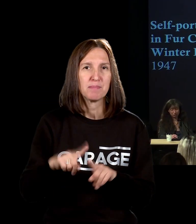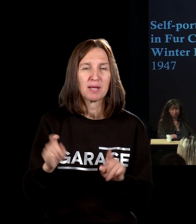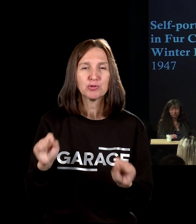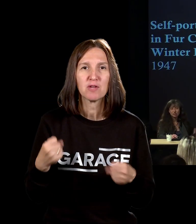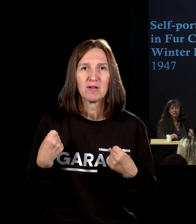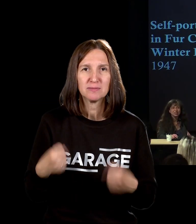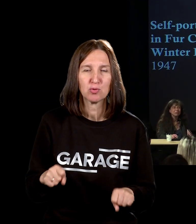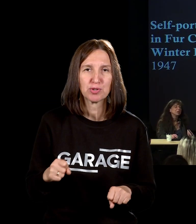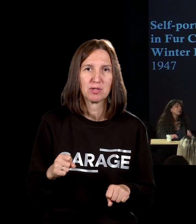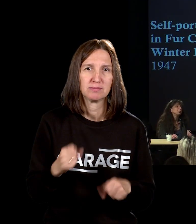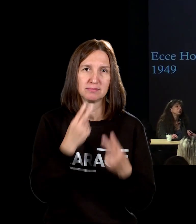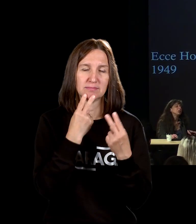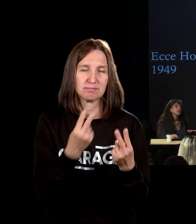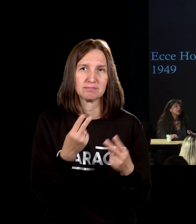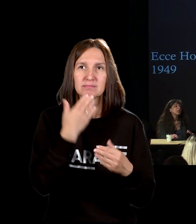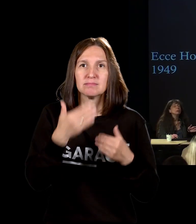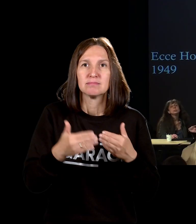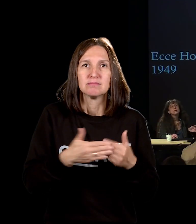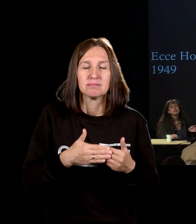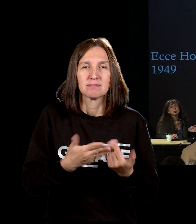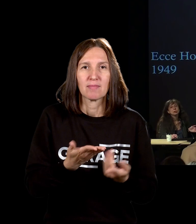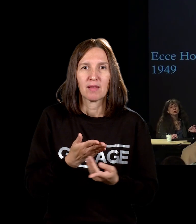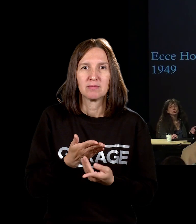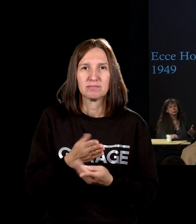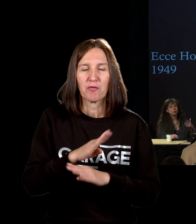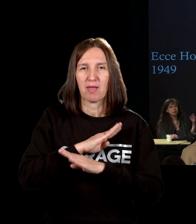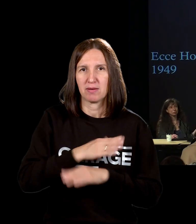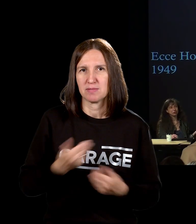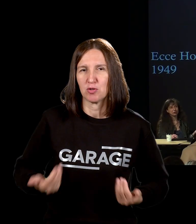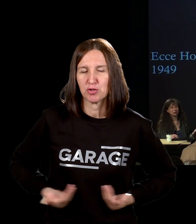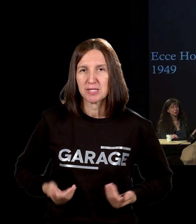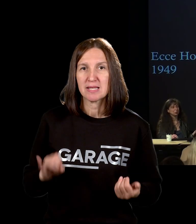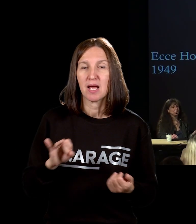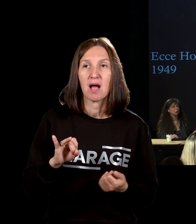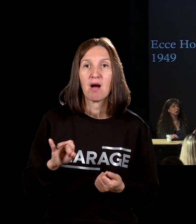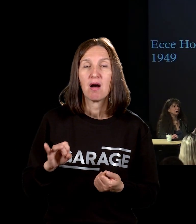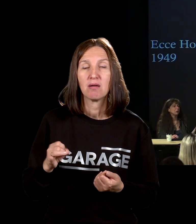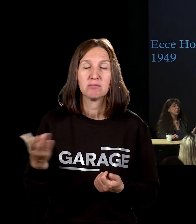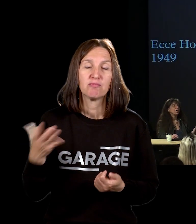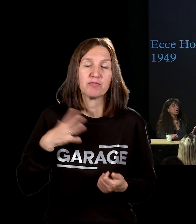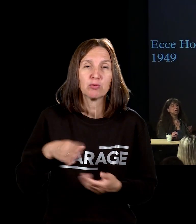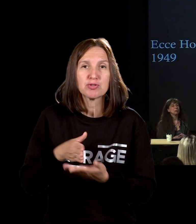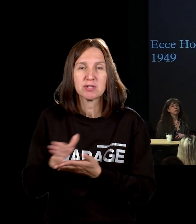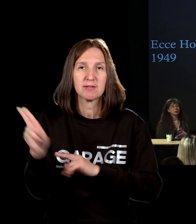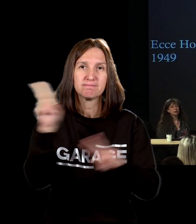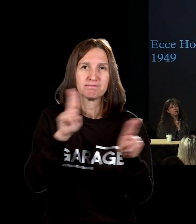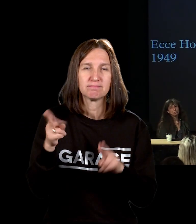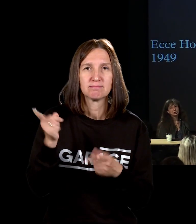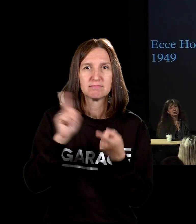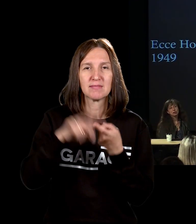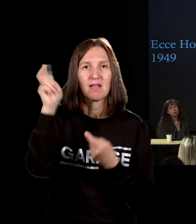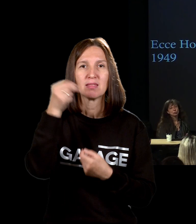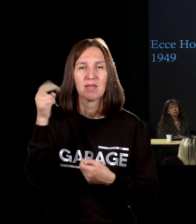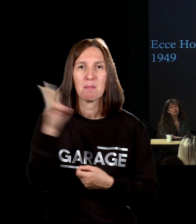в этом состоянии фатализма жить. И новый язык не обнаруживается, он пытается писать религиозные сюжеты, он